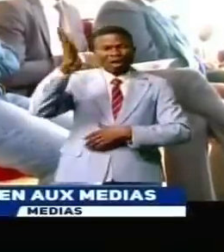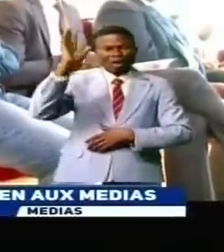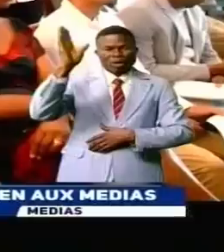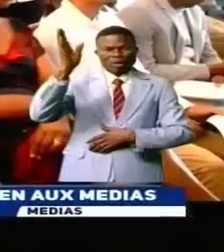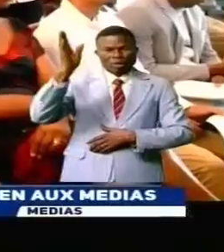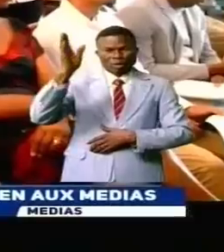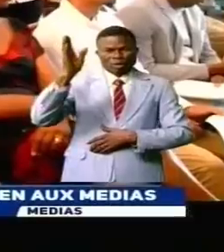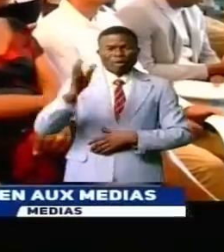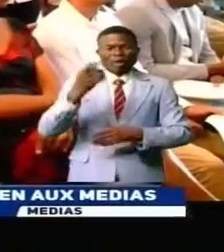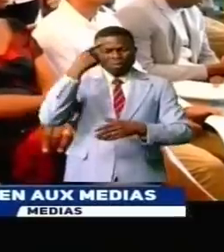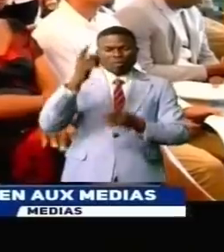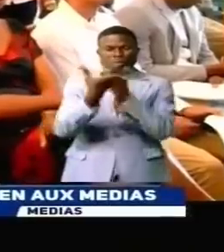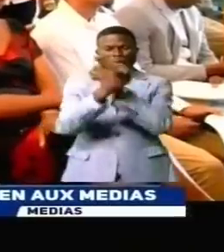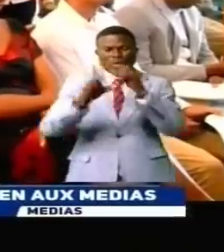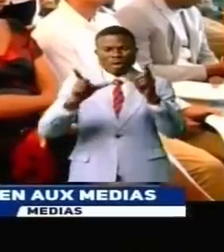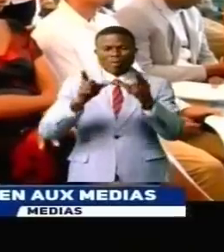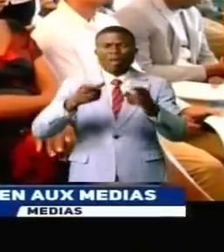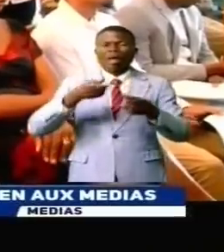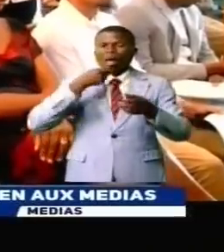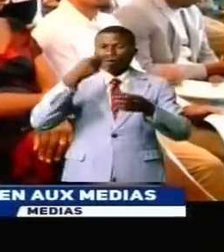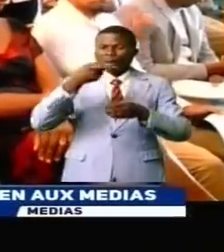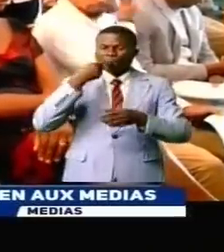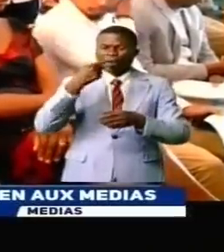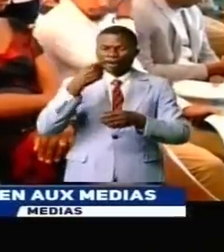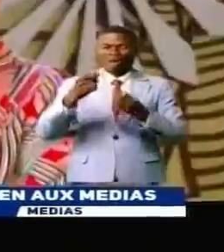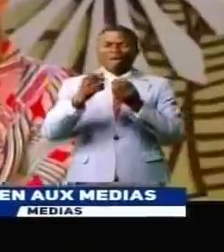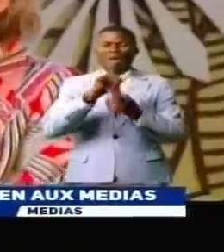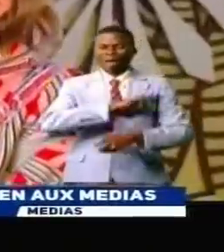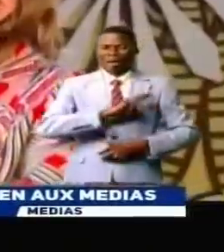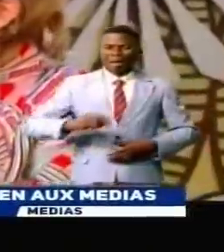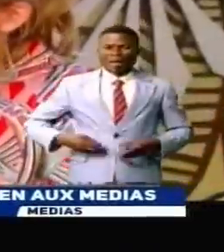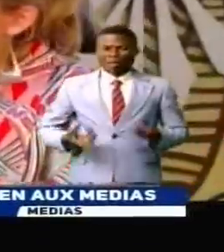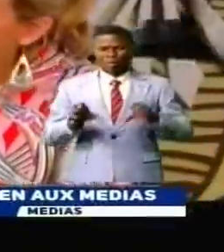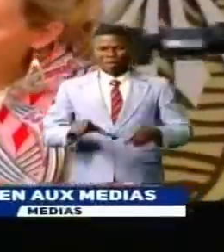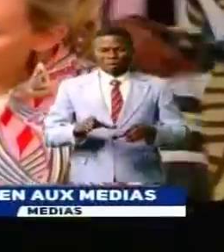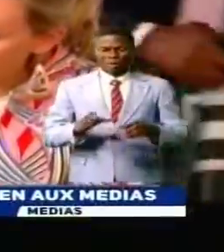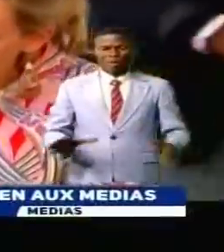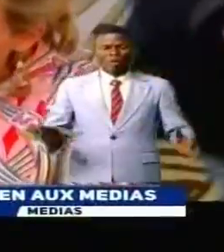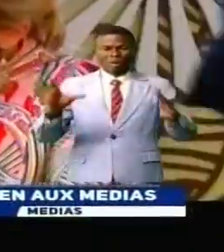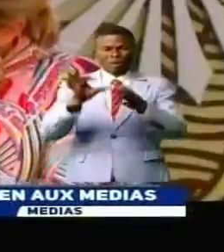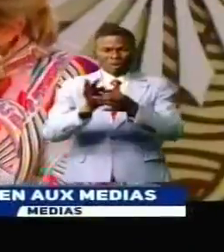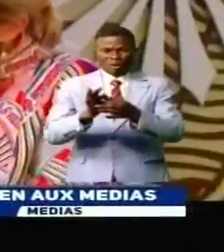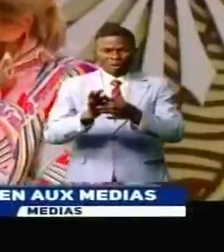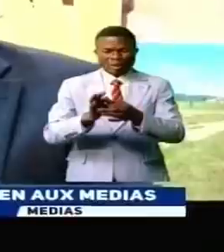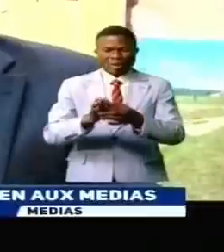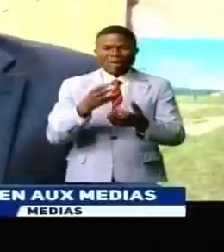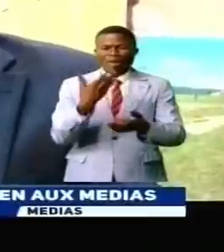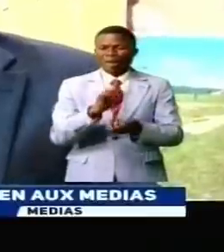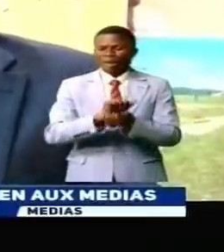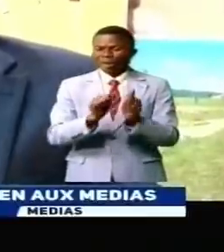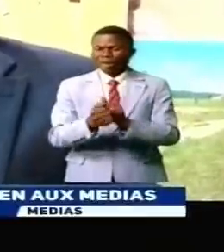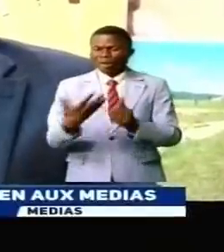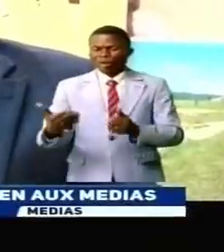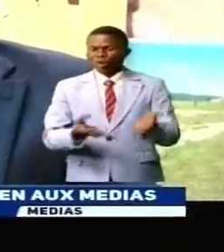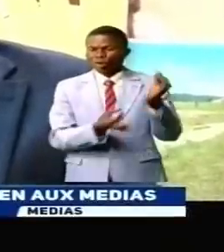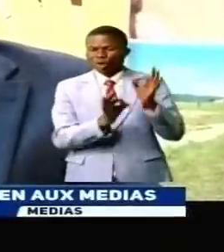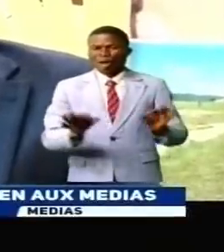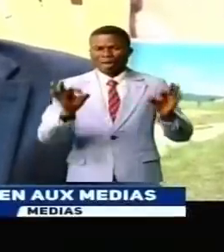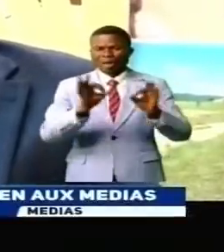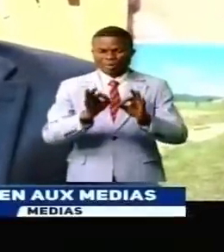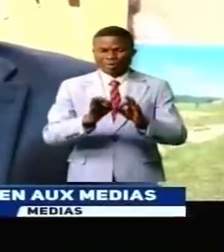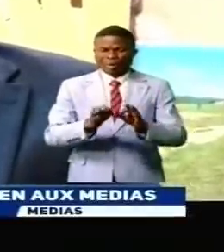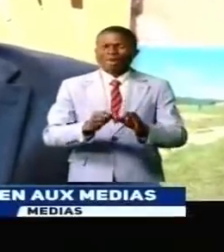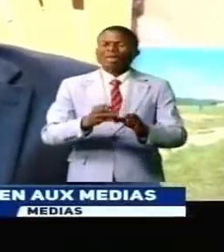débat sur la liberté d'expression en République démocratique du Congo à la consolidation des aspects éthiques et déontologiques